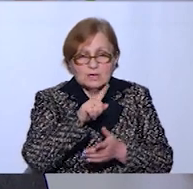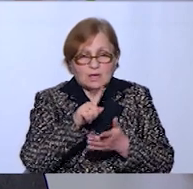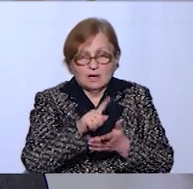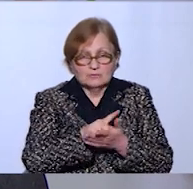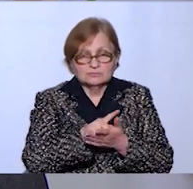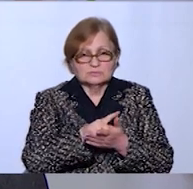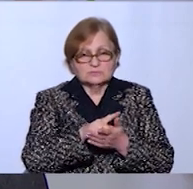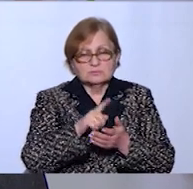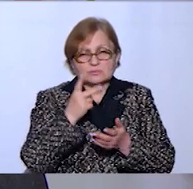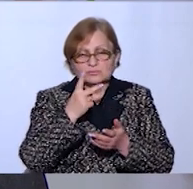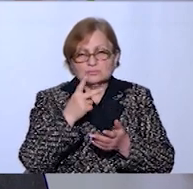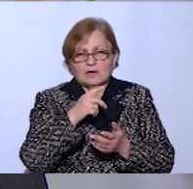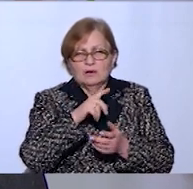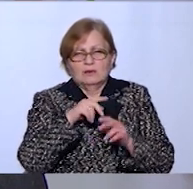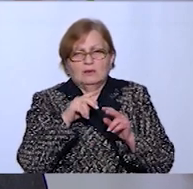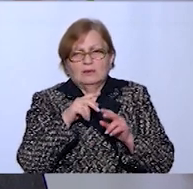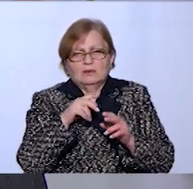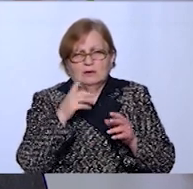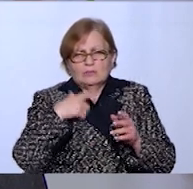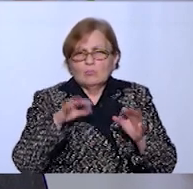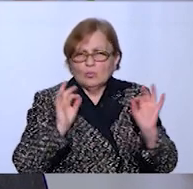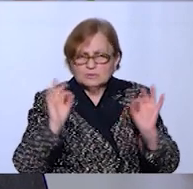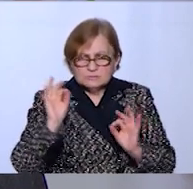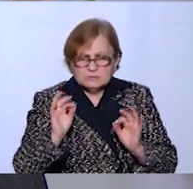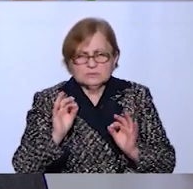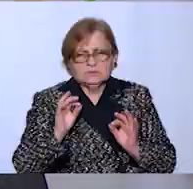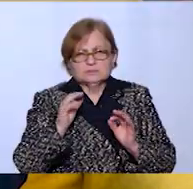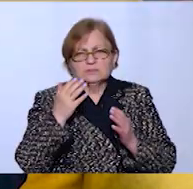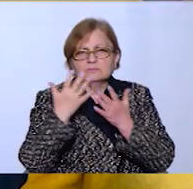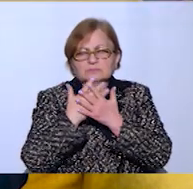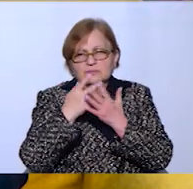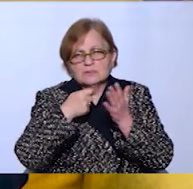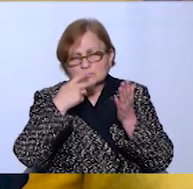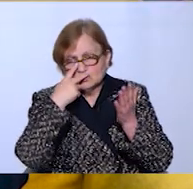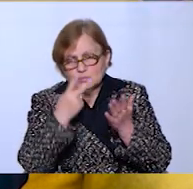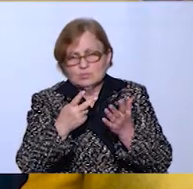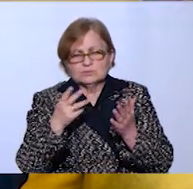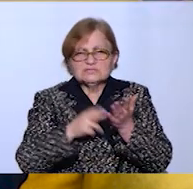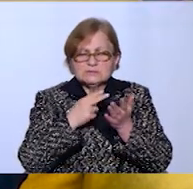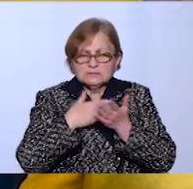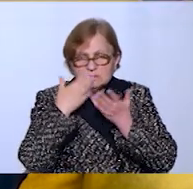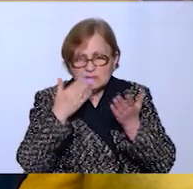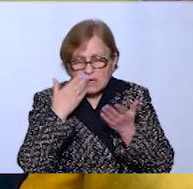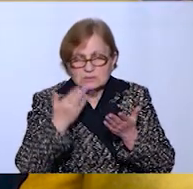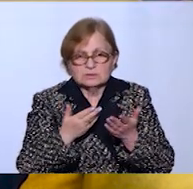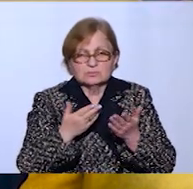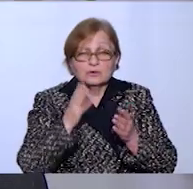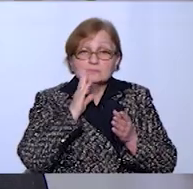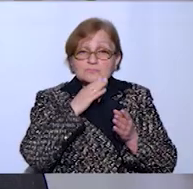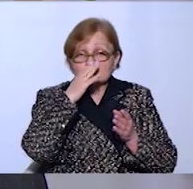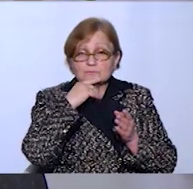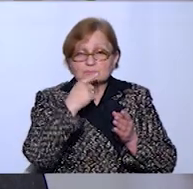უმეტესწილად აკეთებენ იმას, რასაც ხედავენ და არა იმას, რასაც ველოდებით. ეს ძალიან ბევრი კვლევით არის